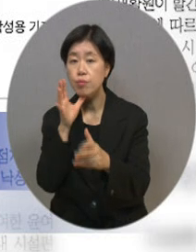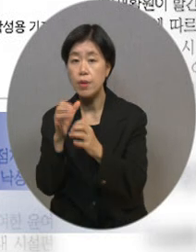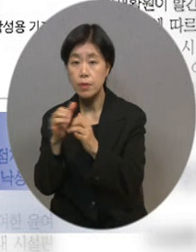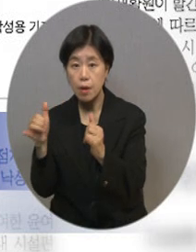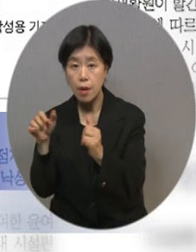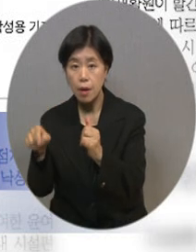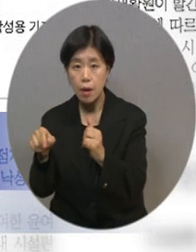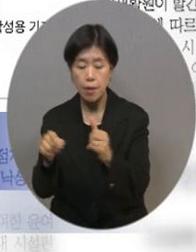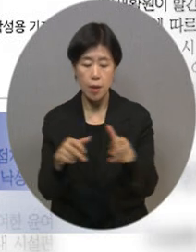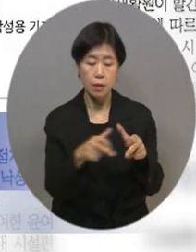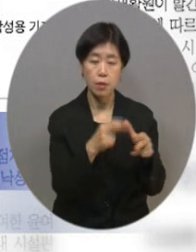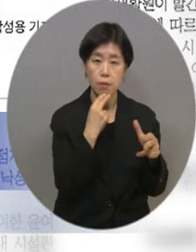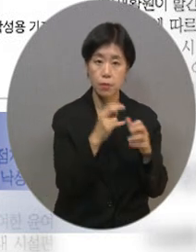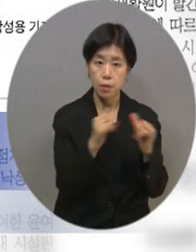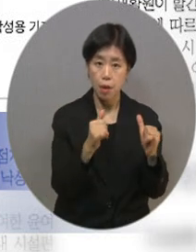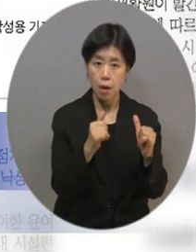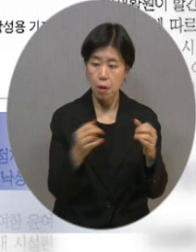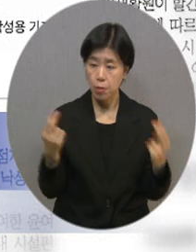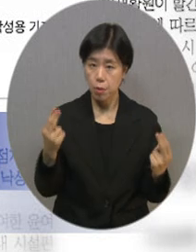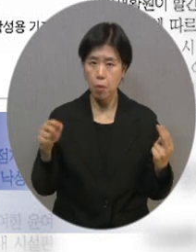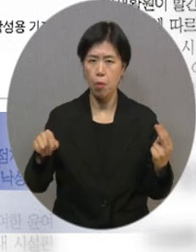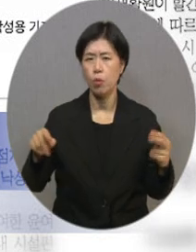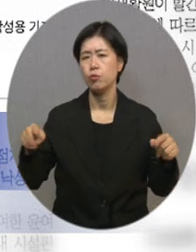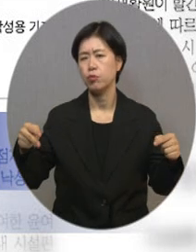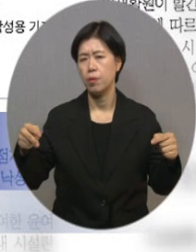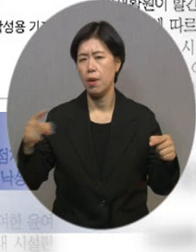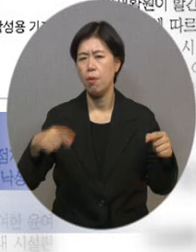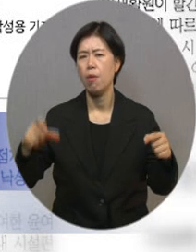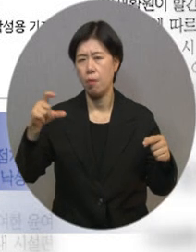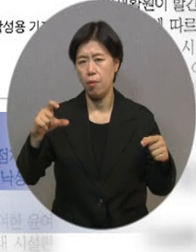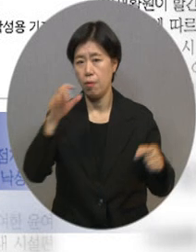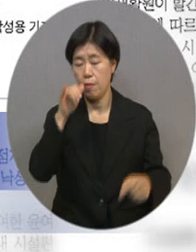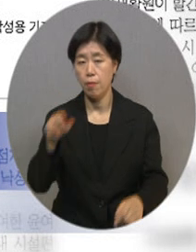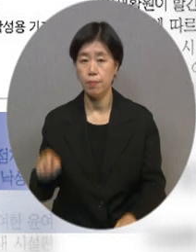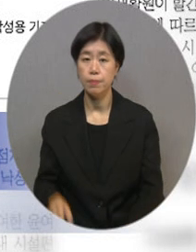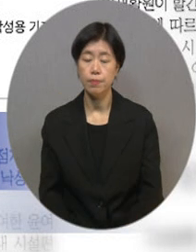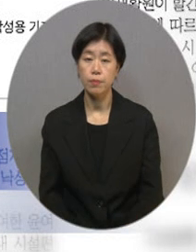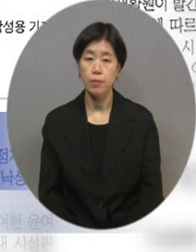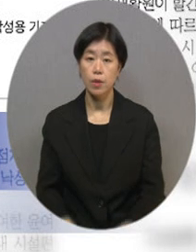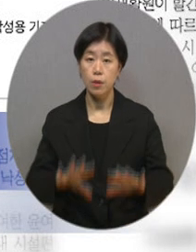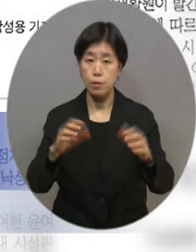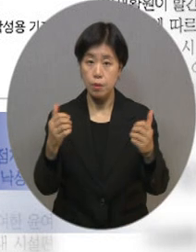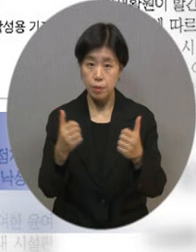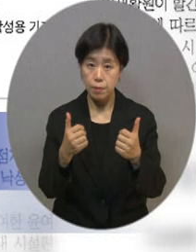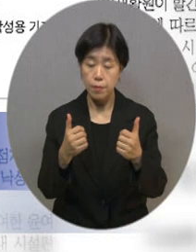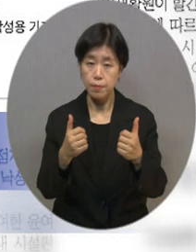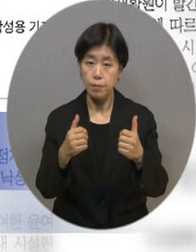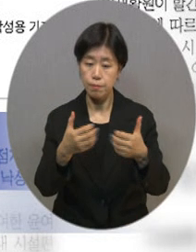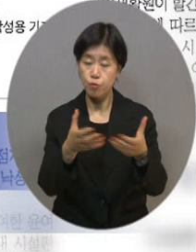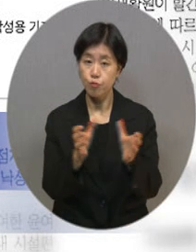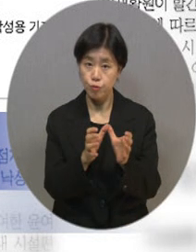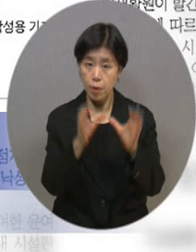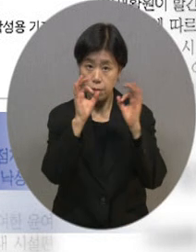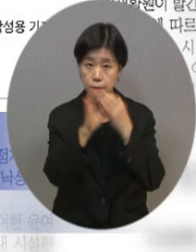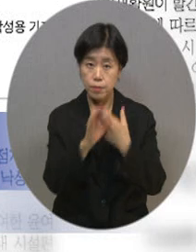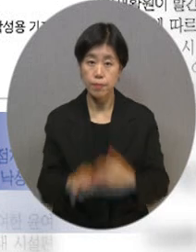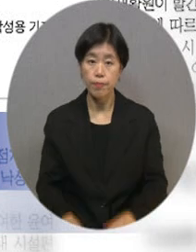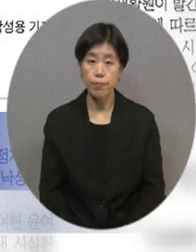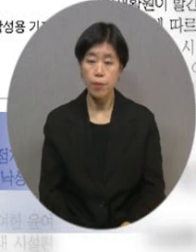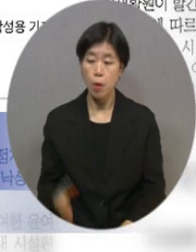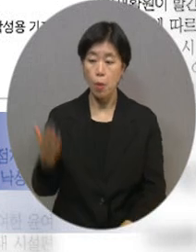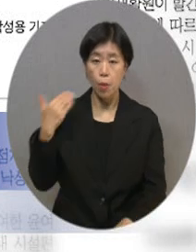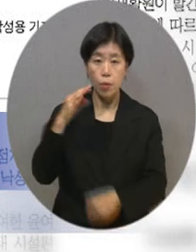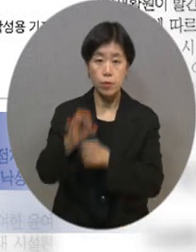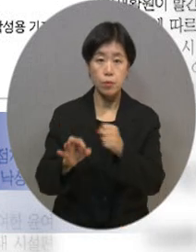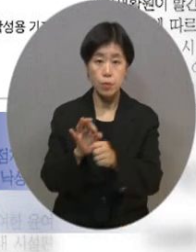두배 빠르게 진행되고 있는 상황입니다 국회 더불어민주당 서미아 의원에 따르면 최근 10년간 장애